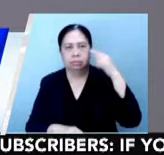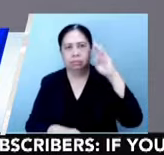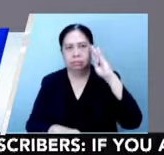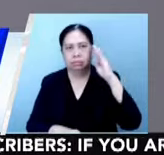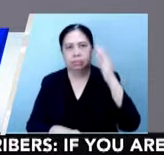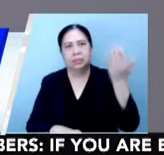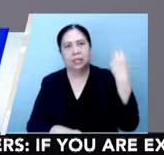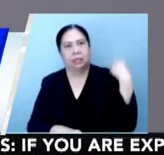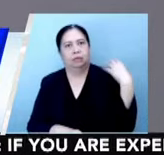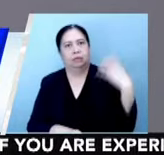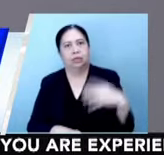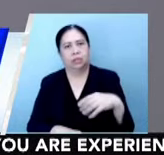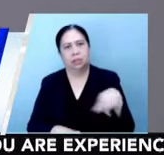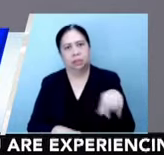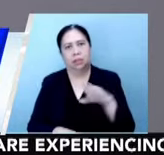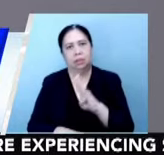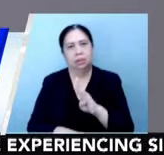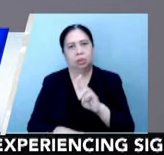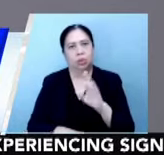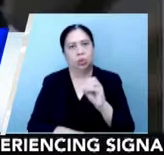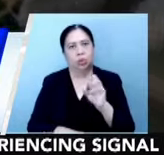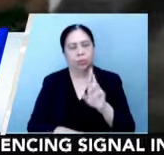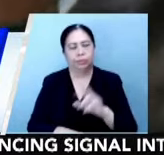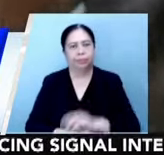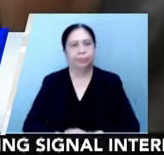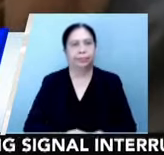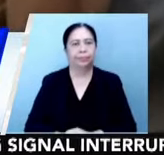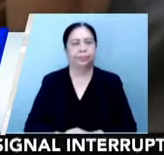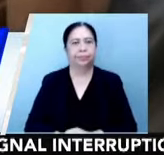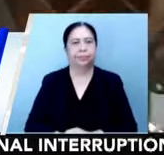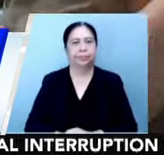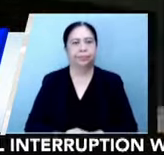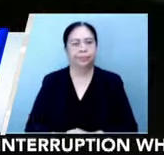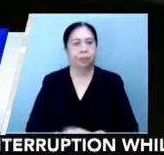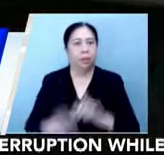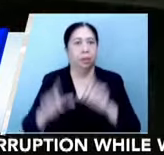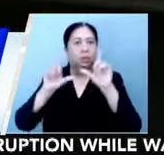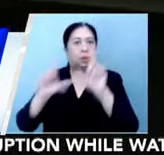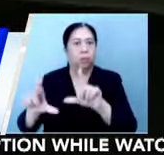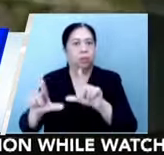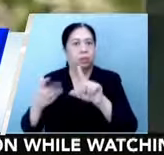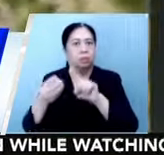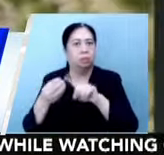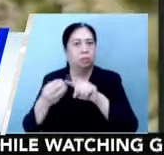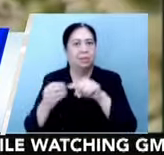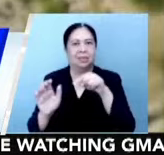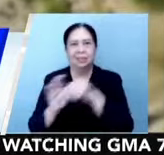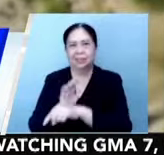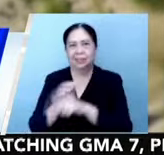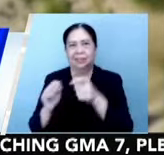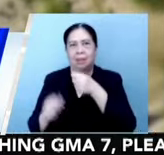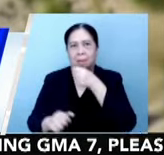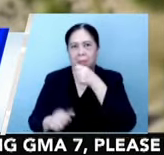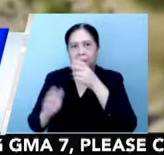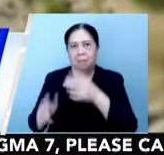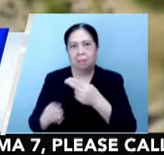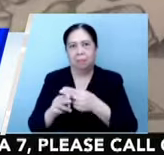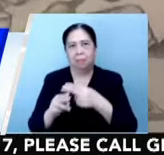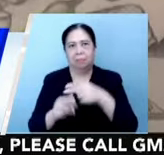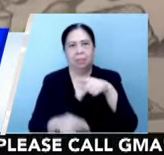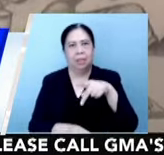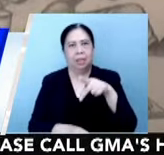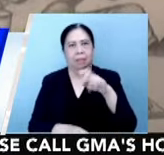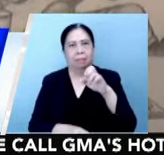official ng Bureau of Corrections. Wanted si Bantag kaugnay na magpatay sa broadcaster na si Percy Lapid,